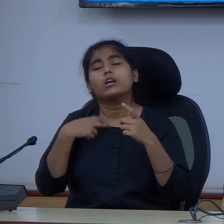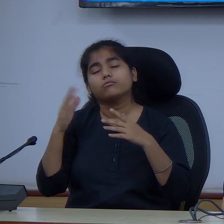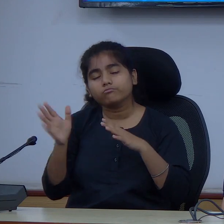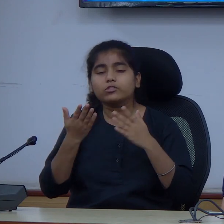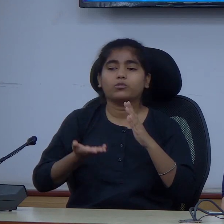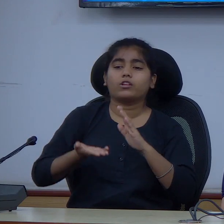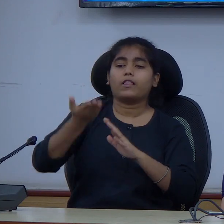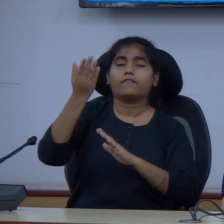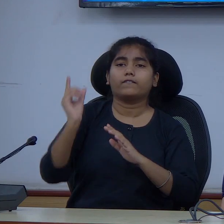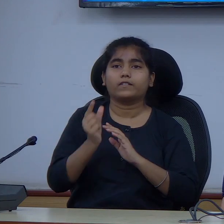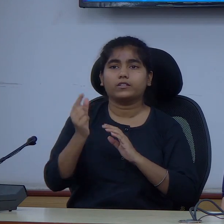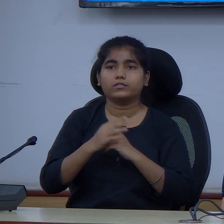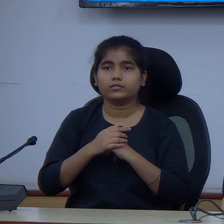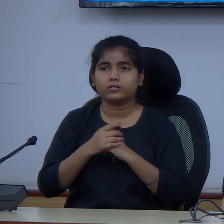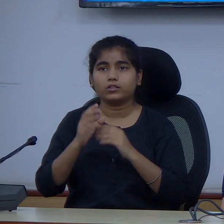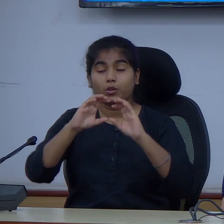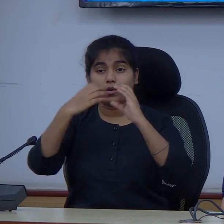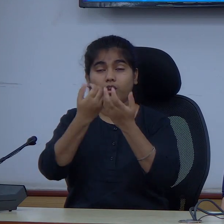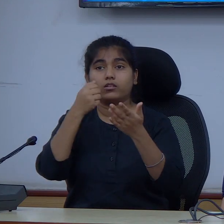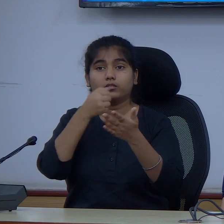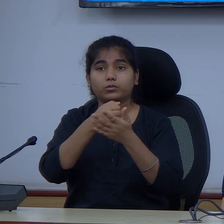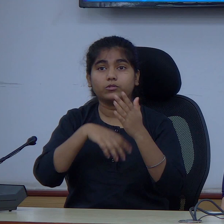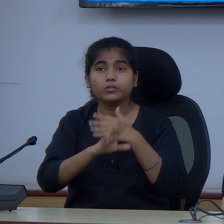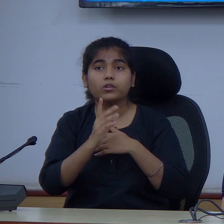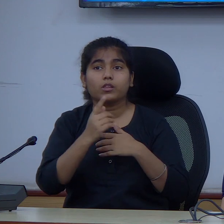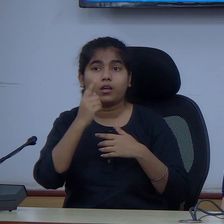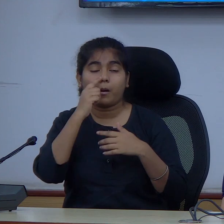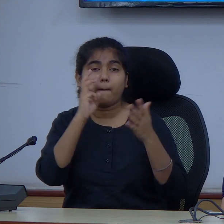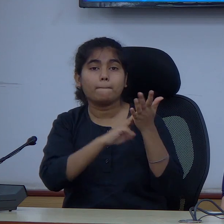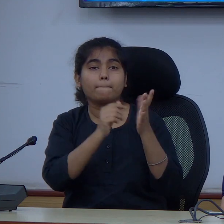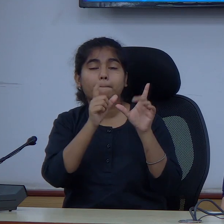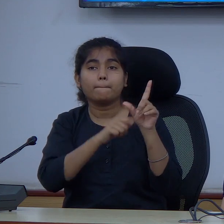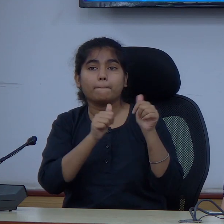से ले जाते हैं। वहाँ पर वो अपनी क्लासरूम में पहुँचती तो उसको मिलती है माया।